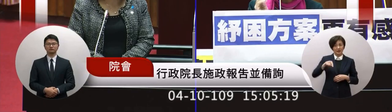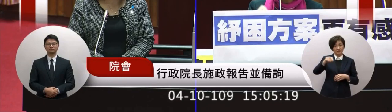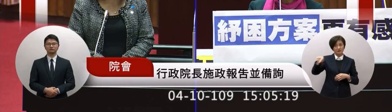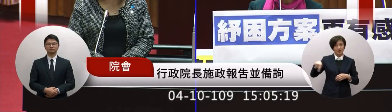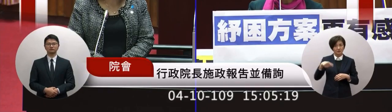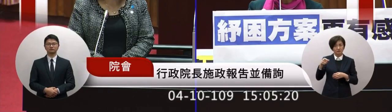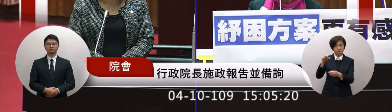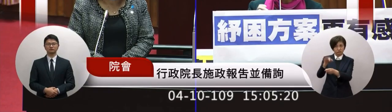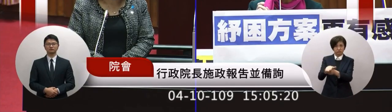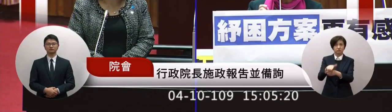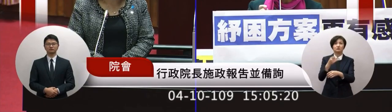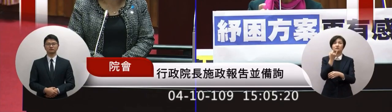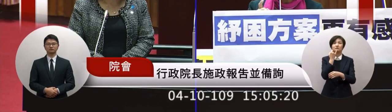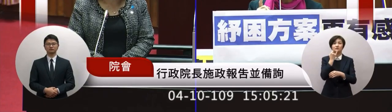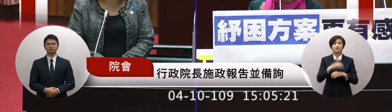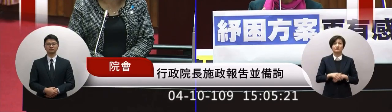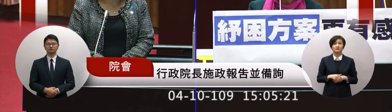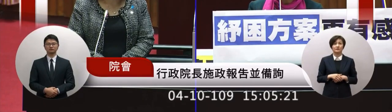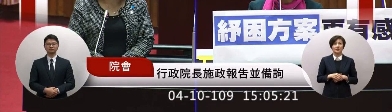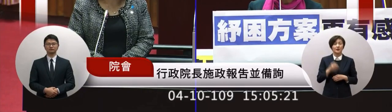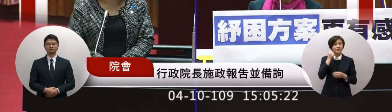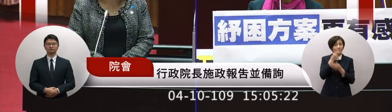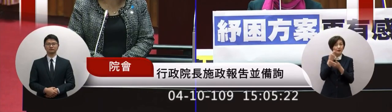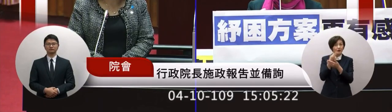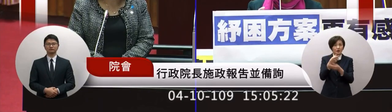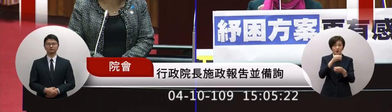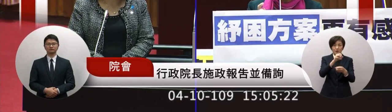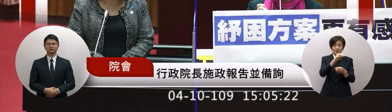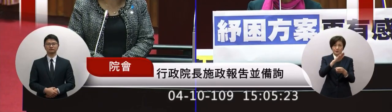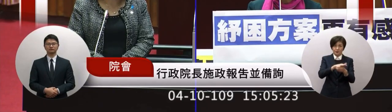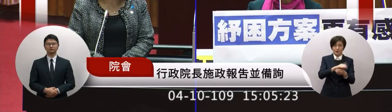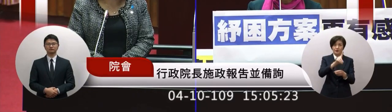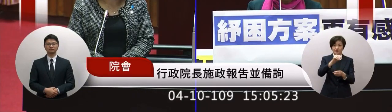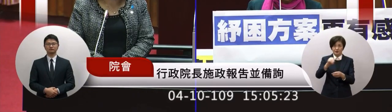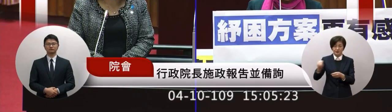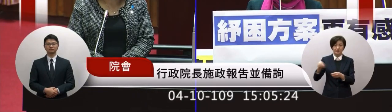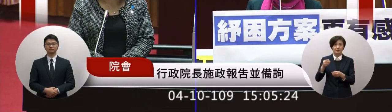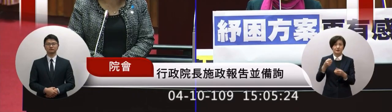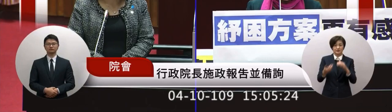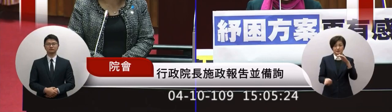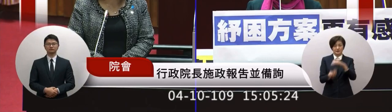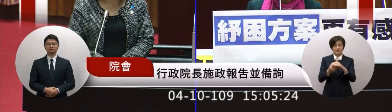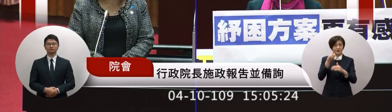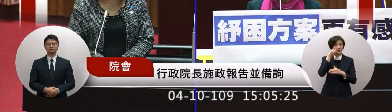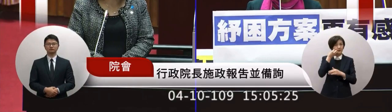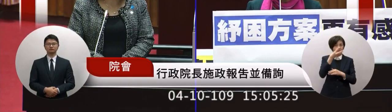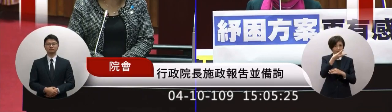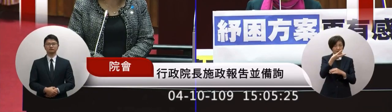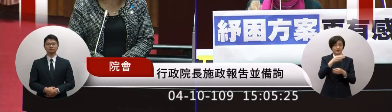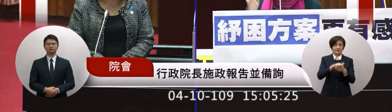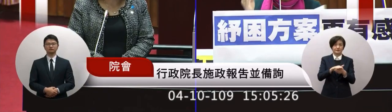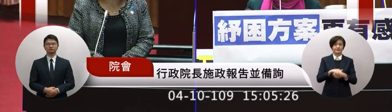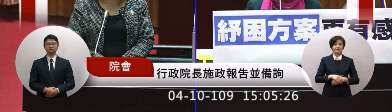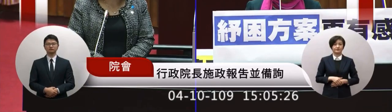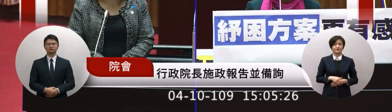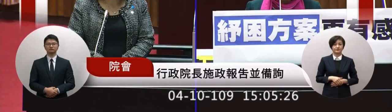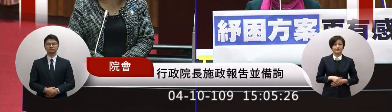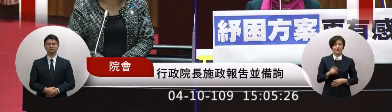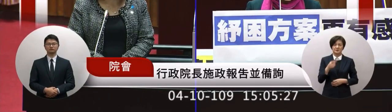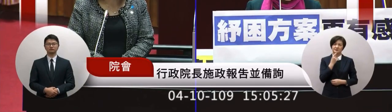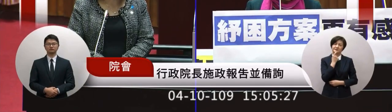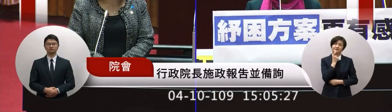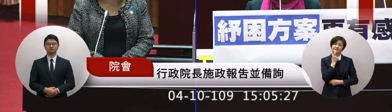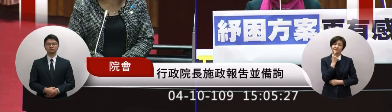有补贴比如说一个月10000 是 那个3个月，像这种情形我们是有一点点小怀